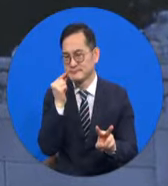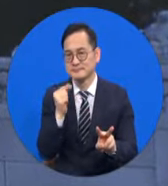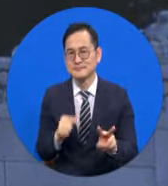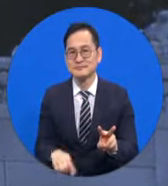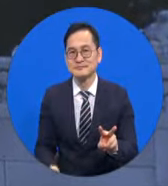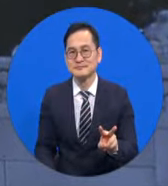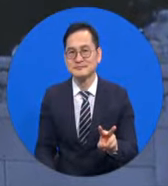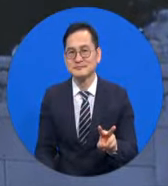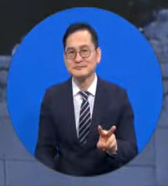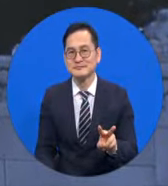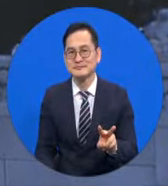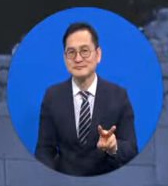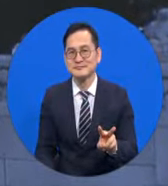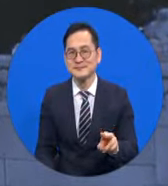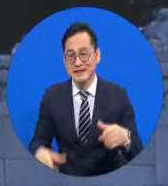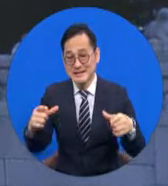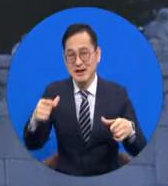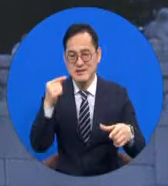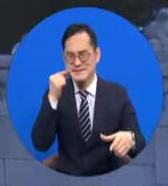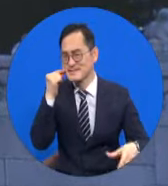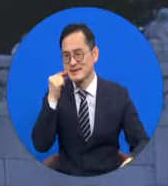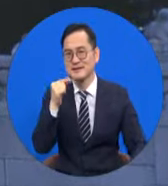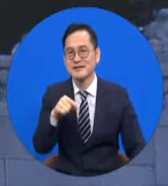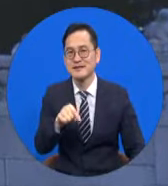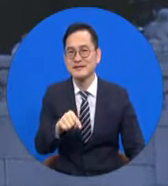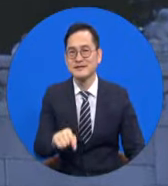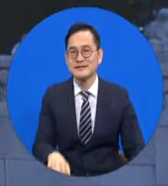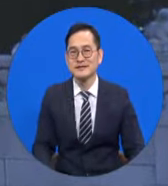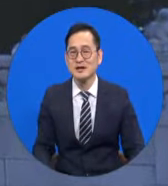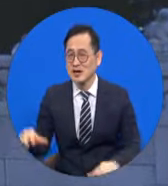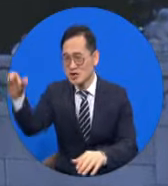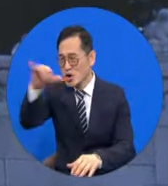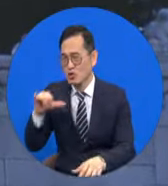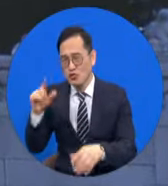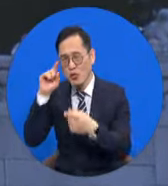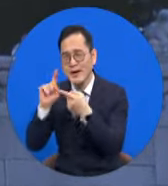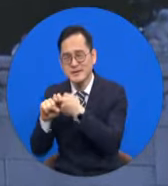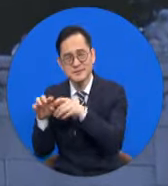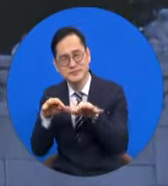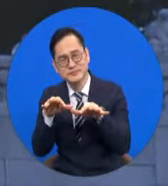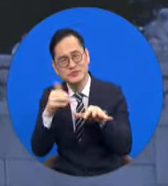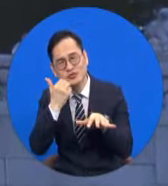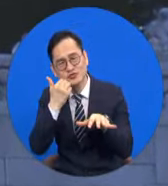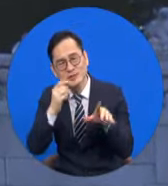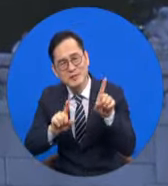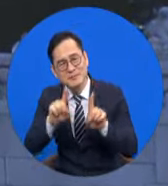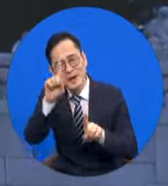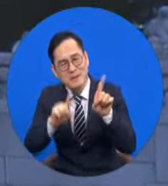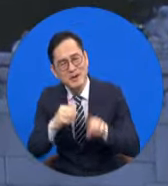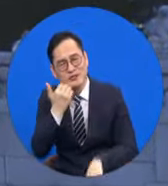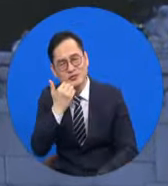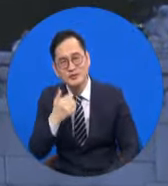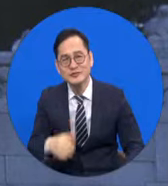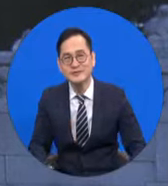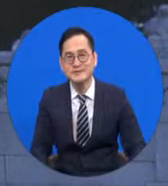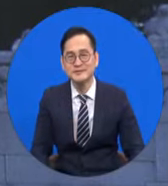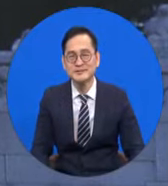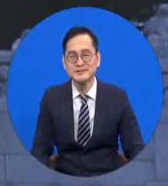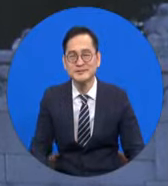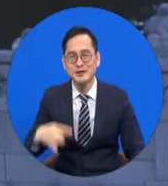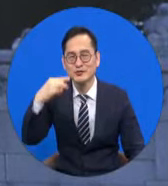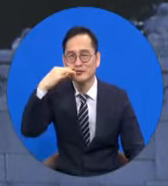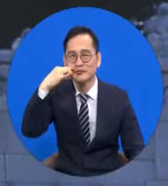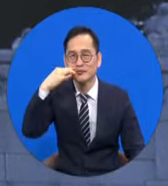접전지로 이곳을 꼽지 않을까 싶습니다. 이재명 대 원희룡, 원희룡 대 이재명. 그러니까 여론조사 공표 금지 기간 직전에